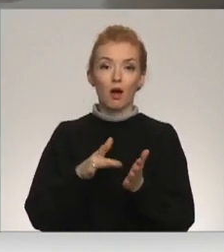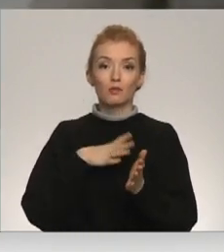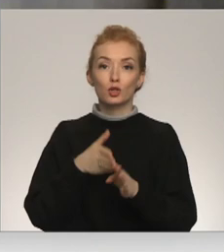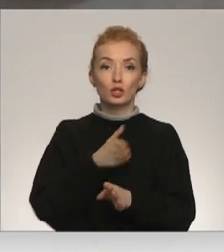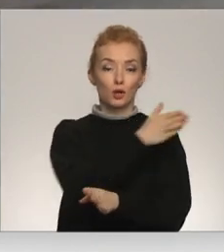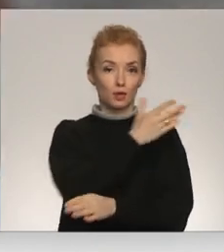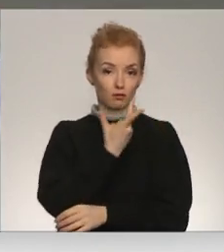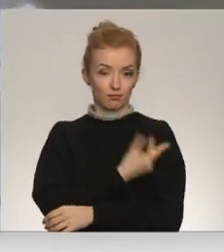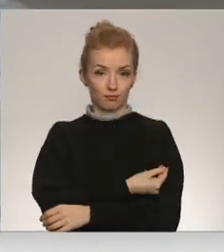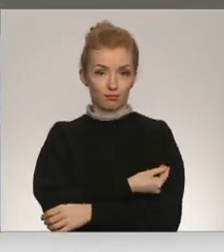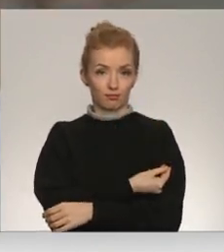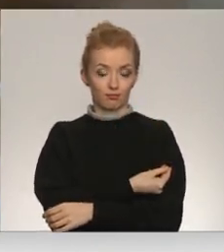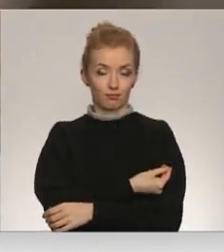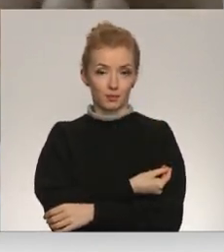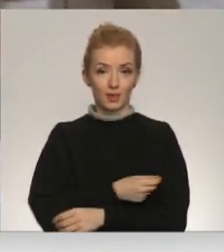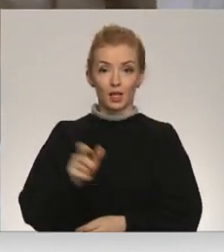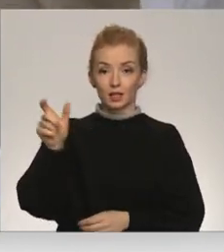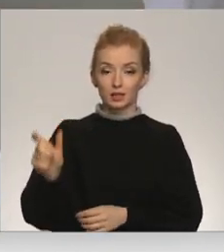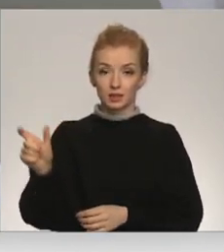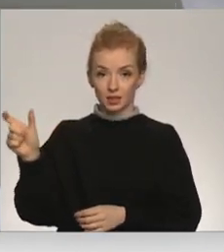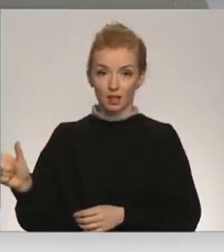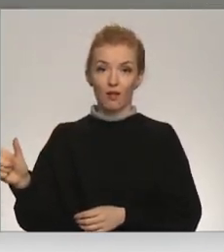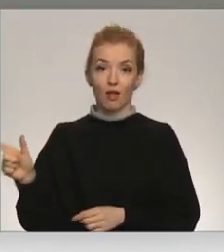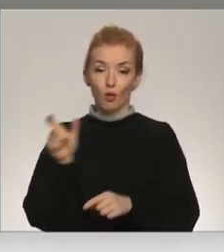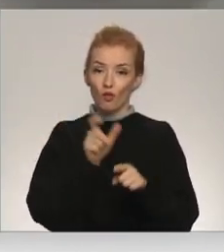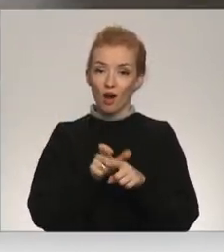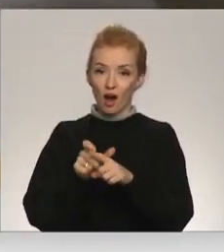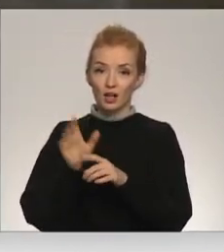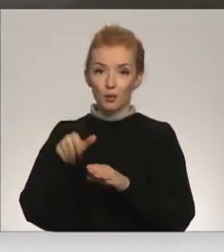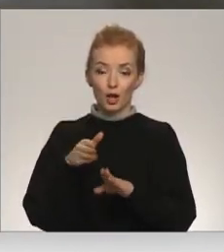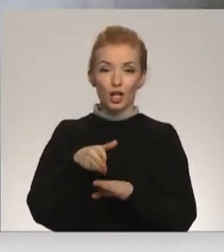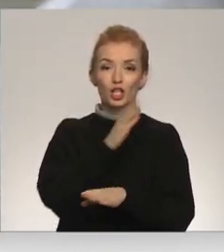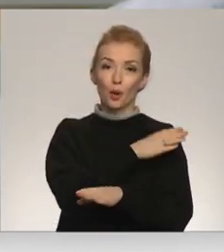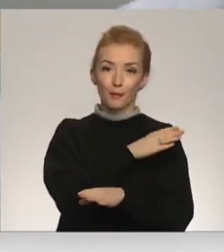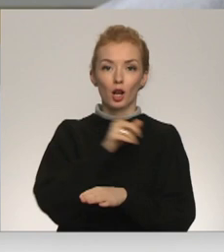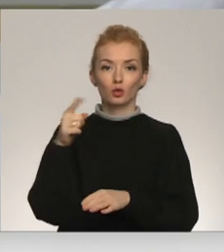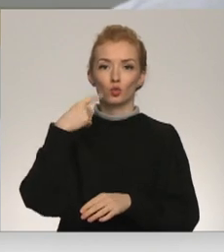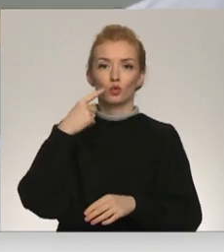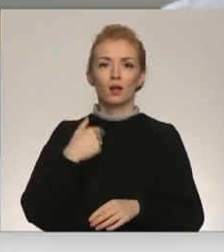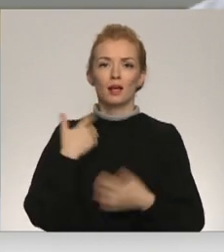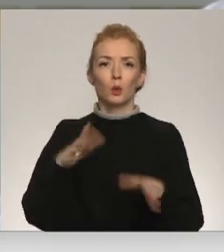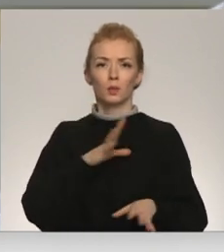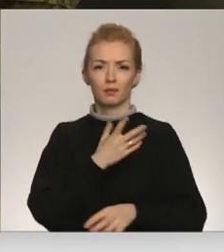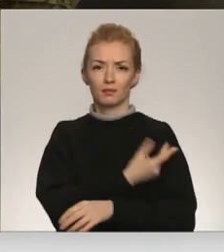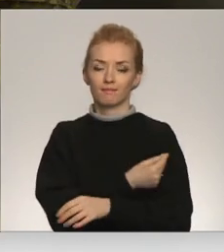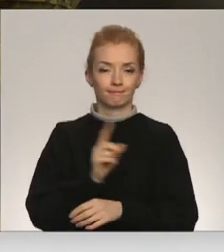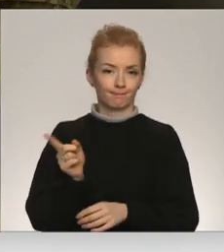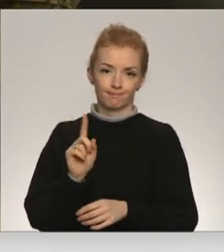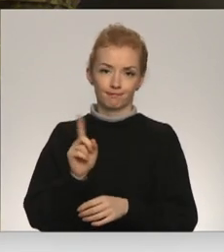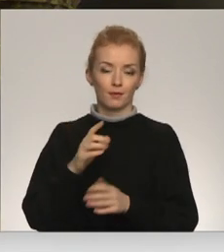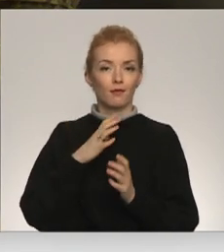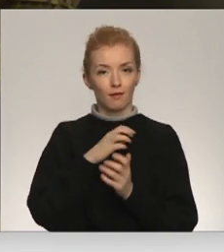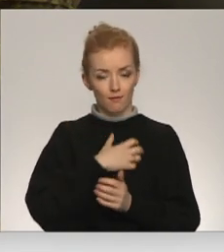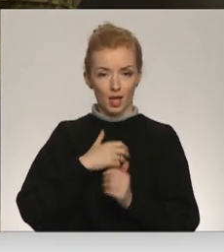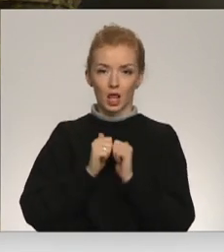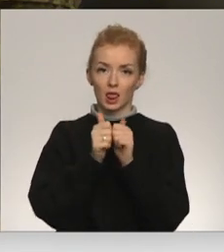vakcīnas. Lilita Lazdiņa norāda, uz cilvēku vārdiem par iepriekš saņemto vakcīnu viņi nevar paļauties, tāpēc aicina pirms nākšanas paņemt